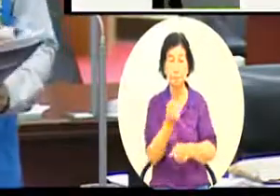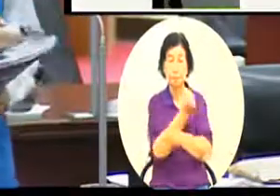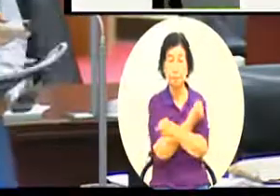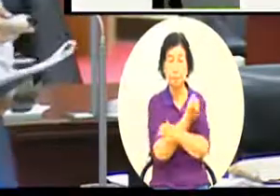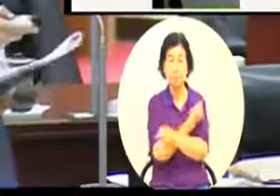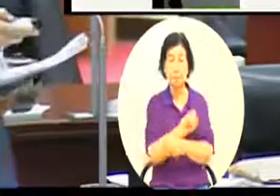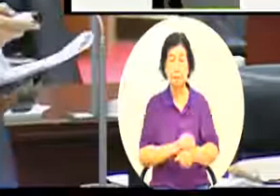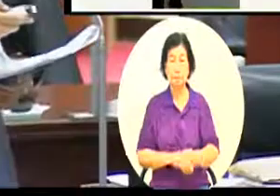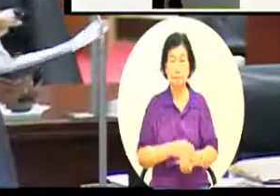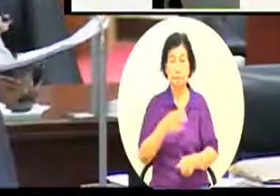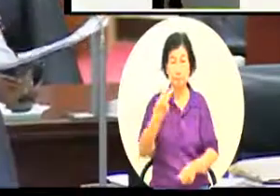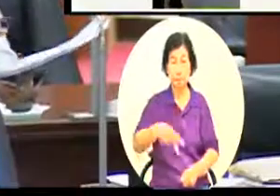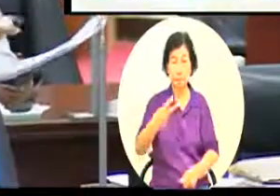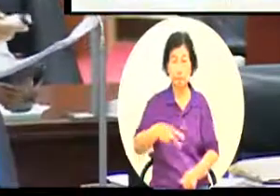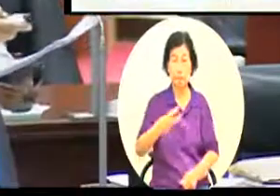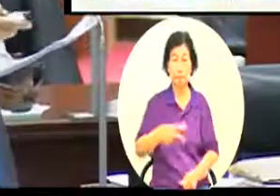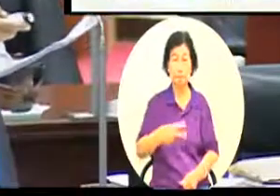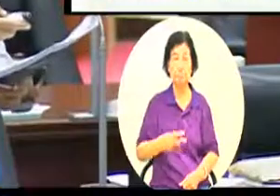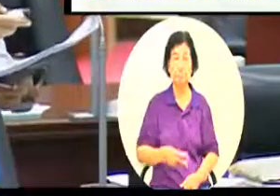好？